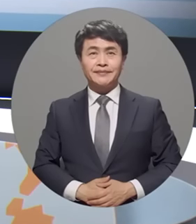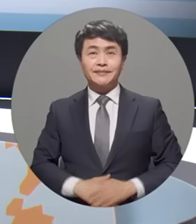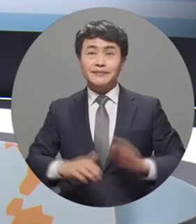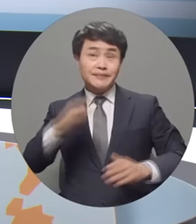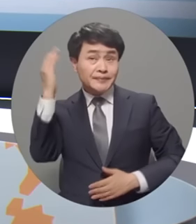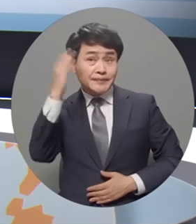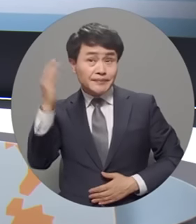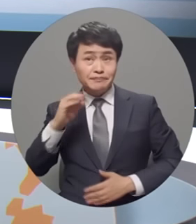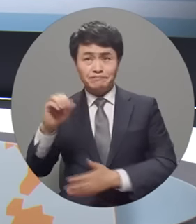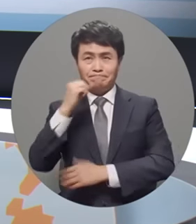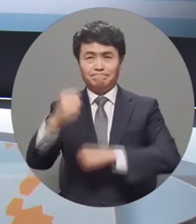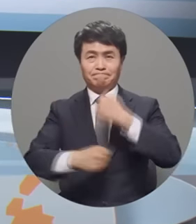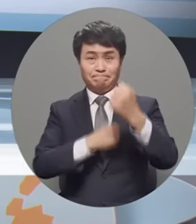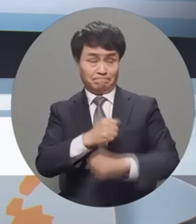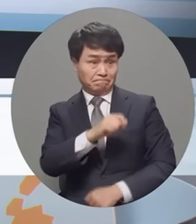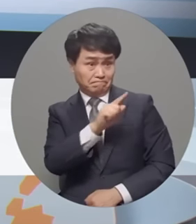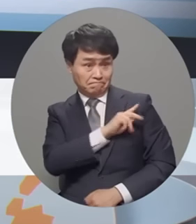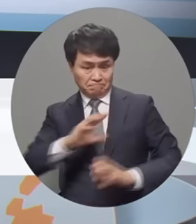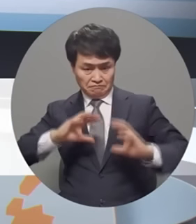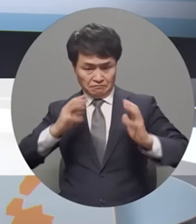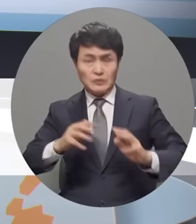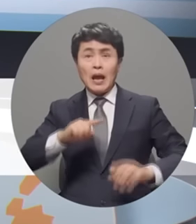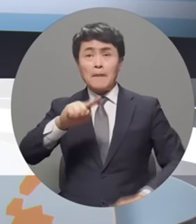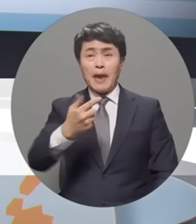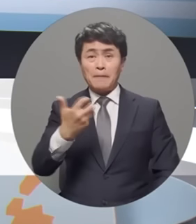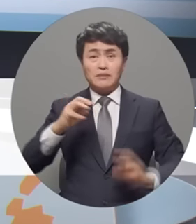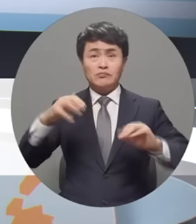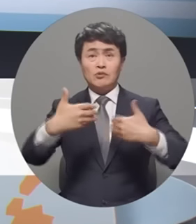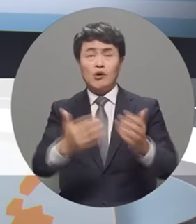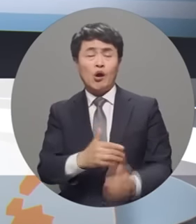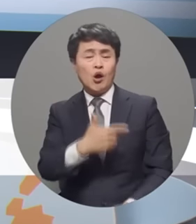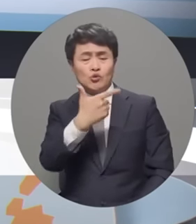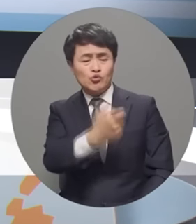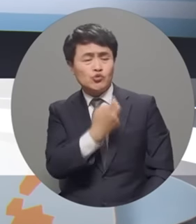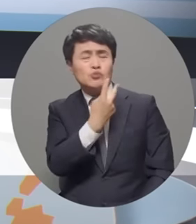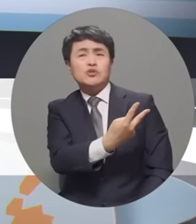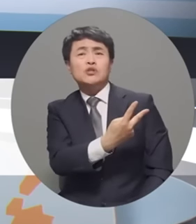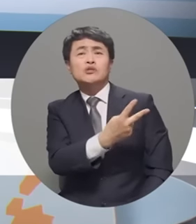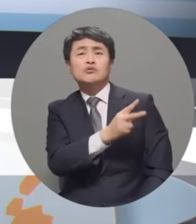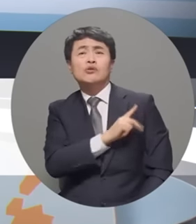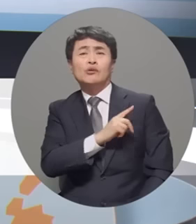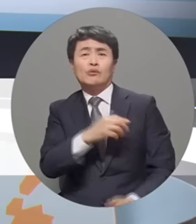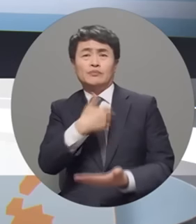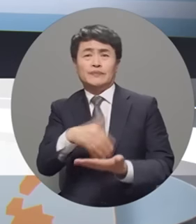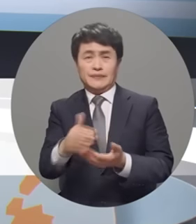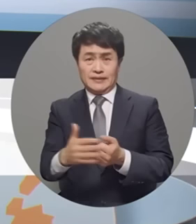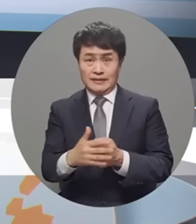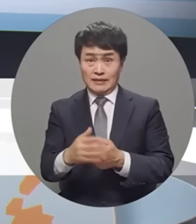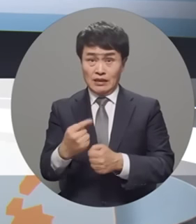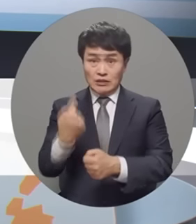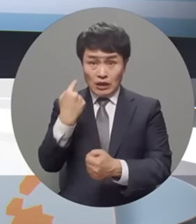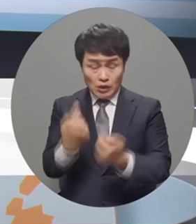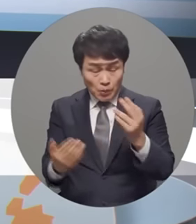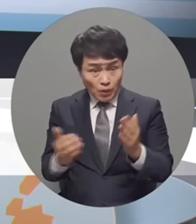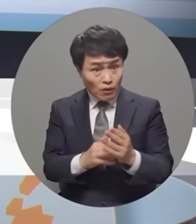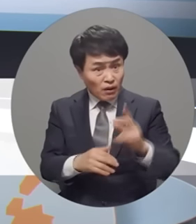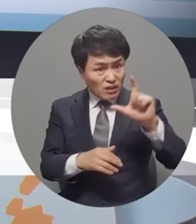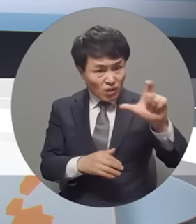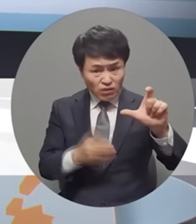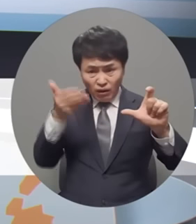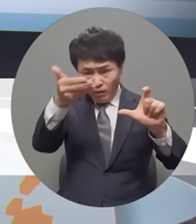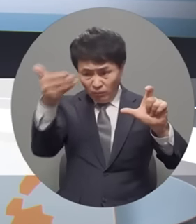우리나라의 언론 자유 순위가 전 세계 180개 나라 가운데 62위인 것으로 집계됐습니다. 지난해보다